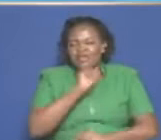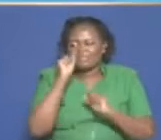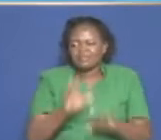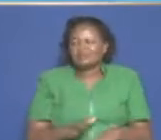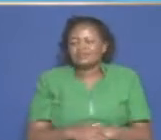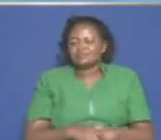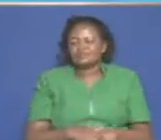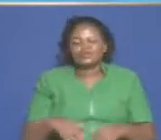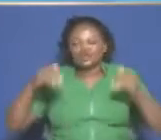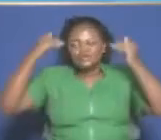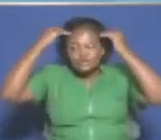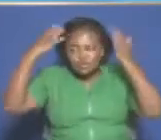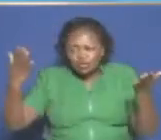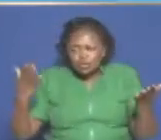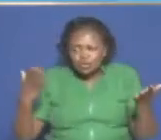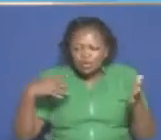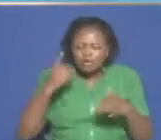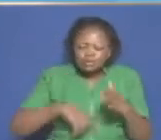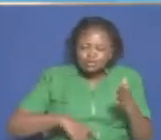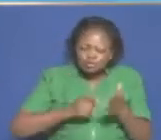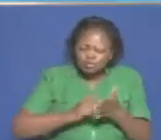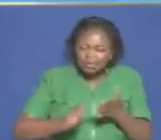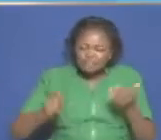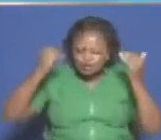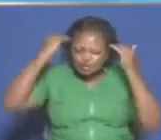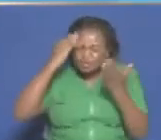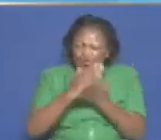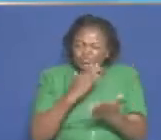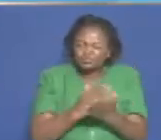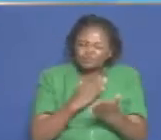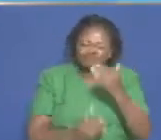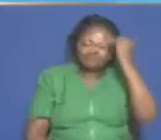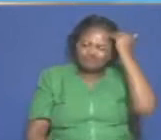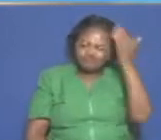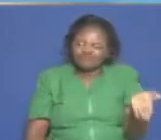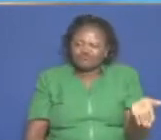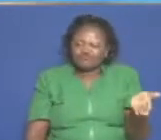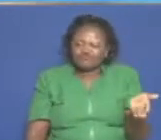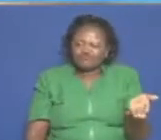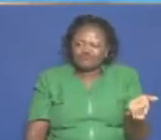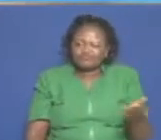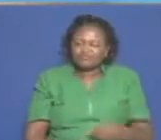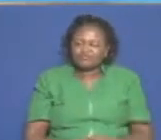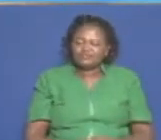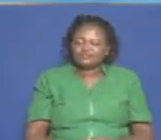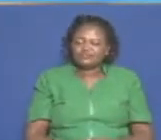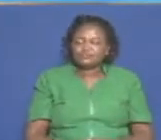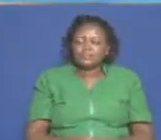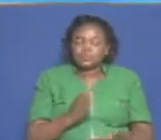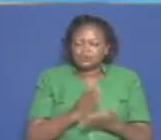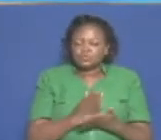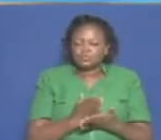inafaa kuandikwa, mfatano fulani, zile protocols tunasema hawajaifuatilia. Na kwa njia moja ama